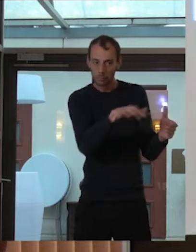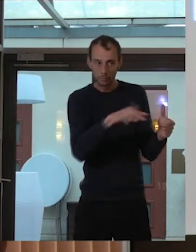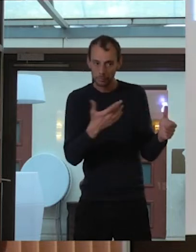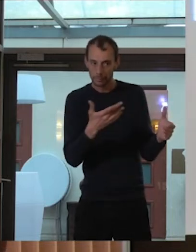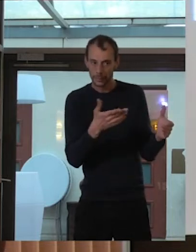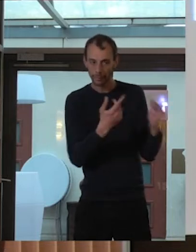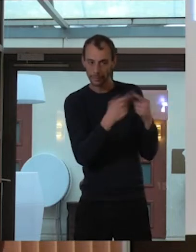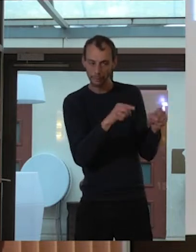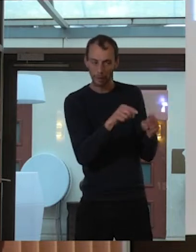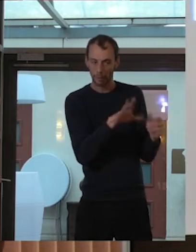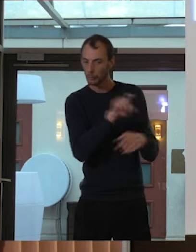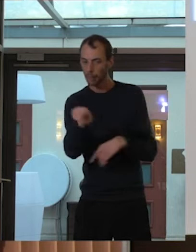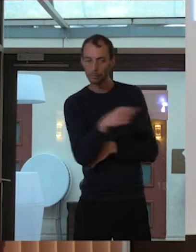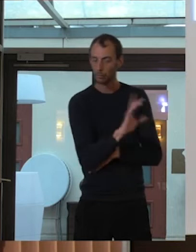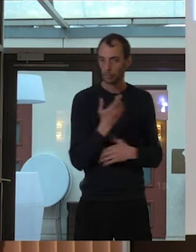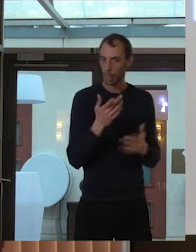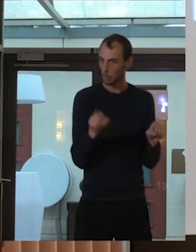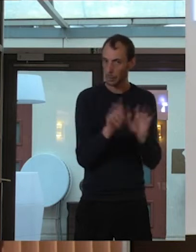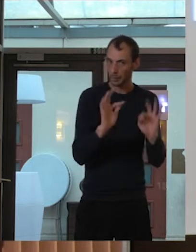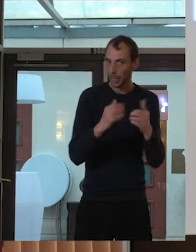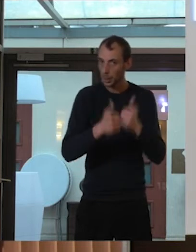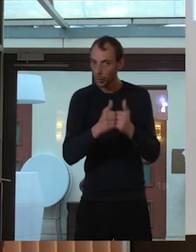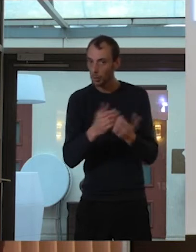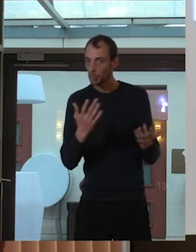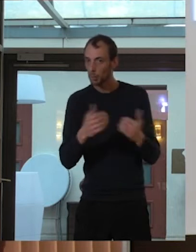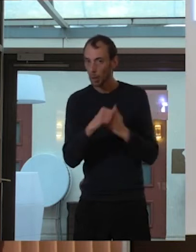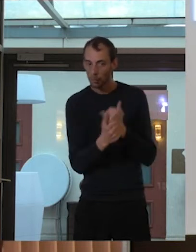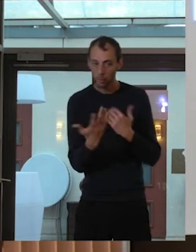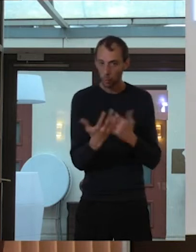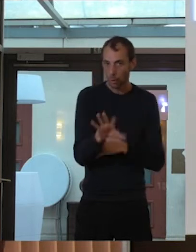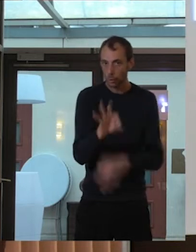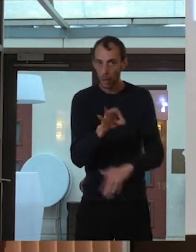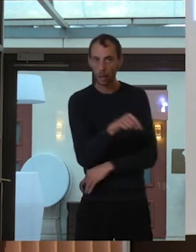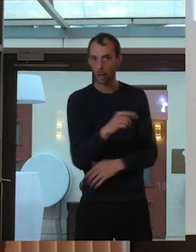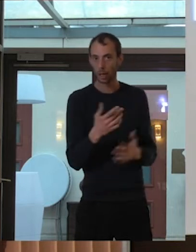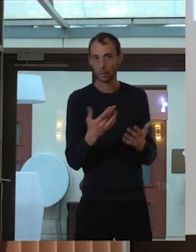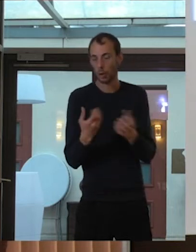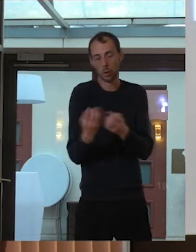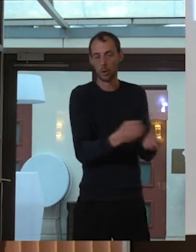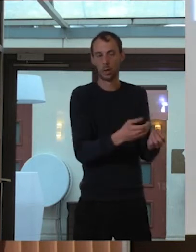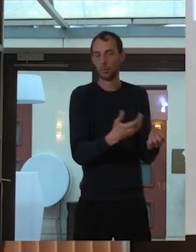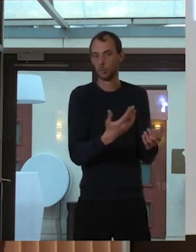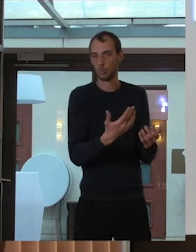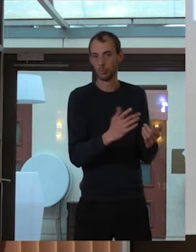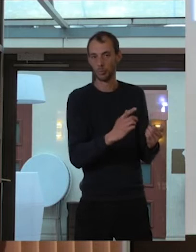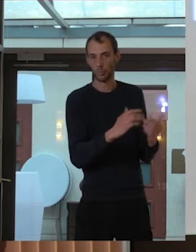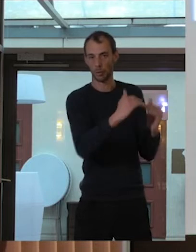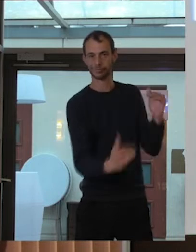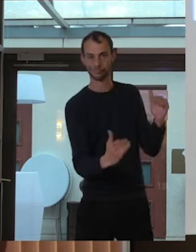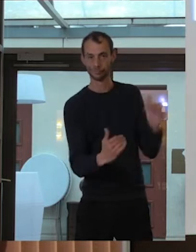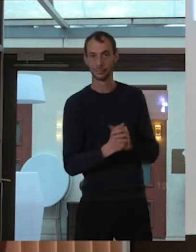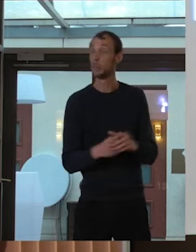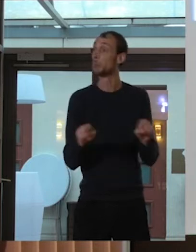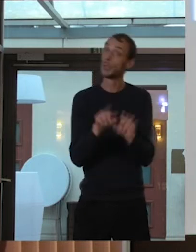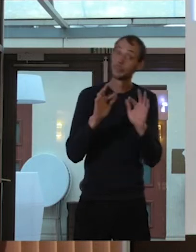induisent aussi des biais dans les choix des disciplines. Les disciplines sont très genrées. Et la rémunération aussi des joueuses et des joueurs